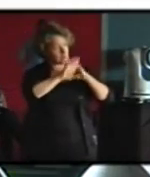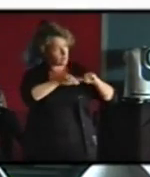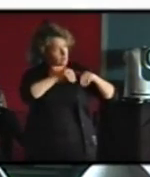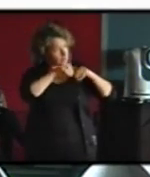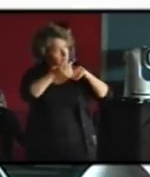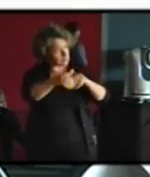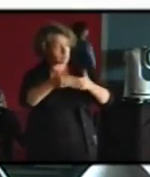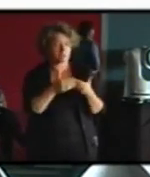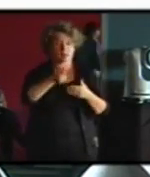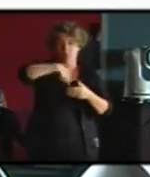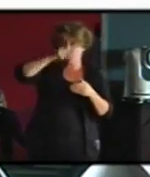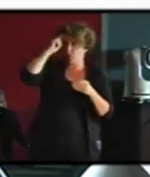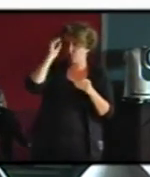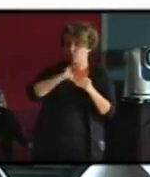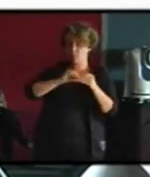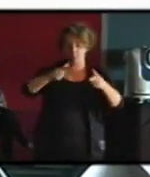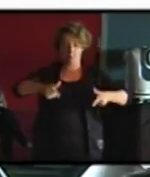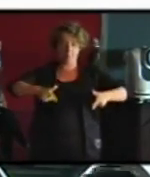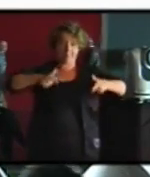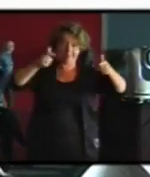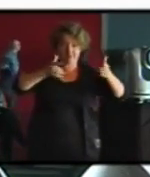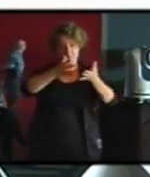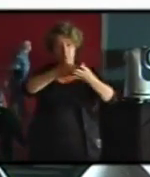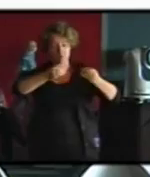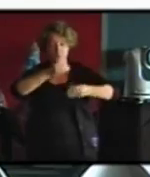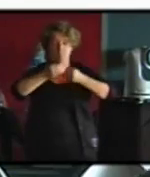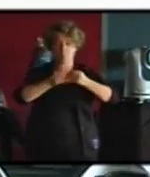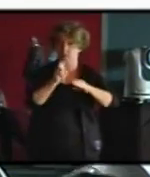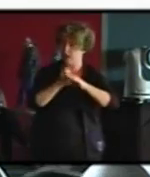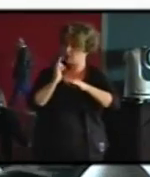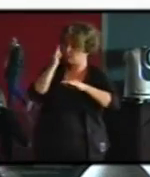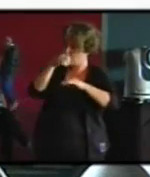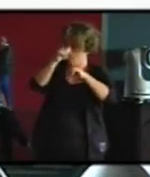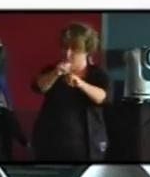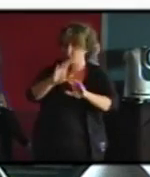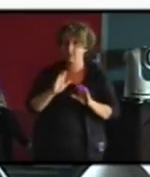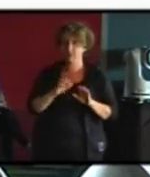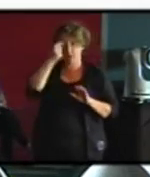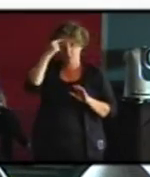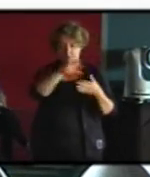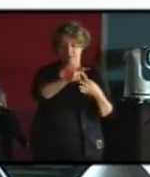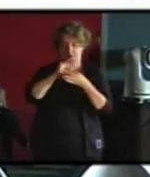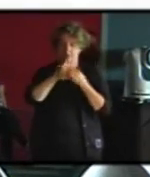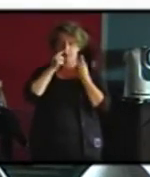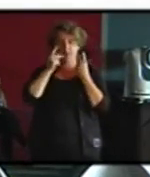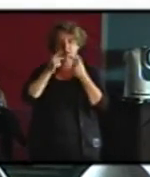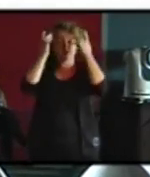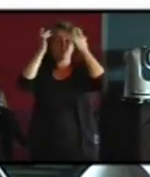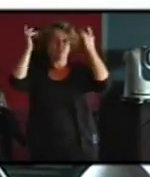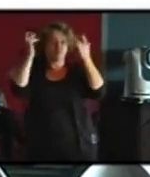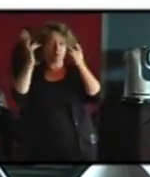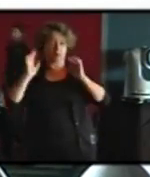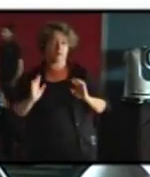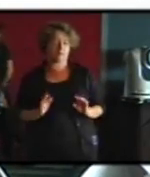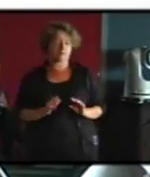de l'obsolescence, elle est intéressante, mais je parle qu'on parle pas assez de valeur culturelle. Je pense que le moi,